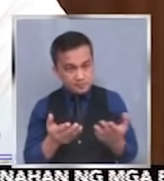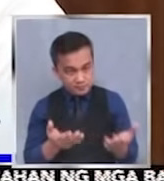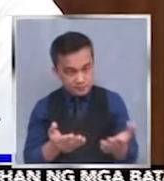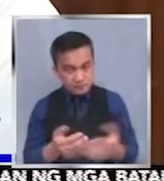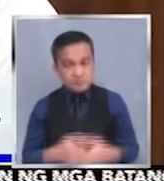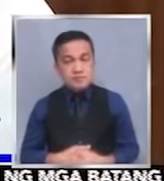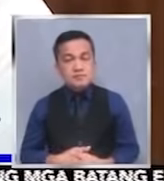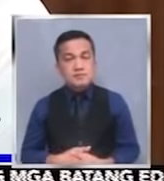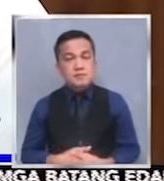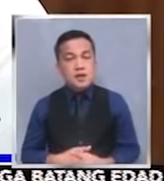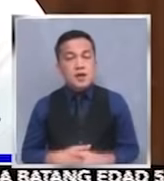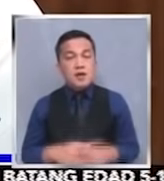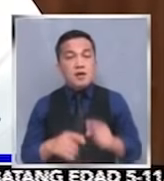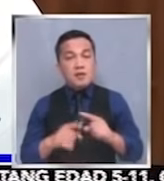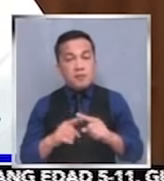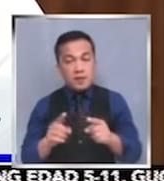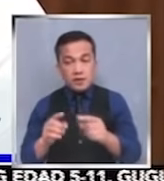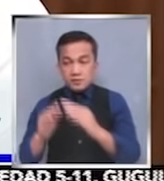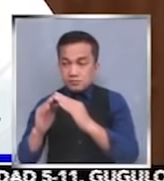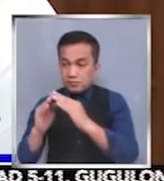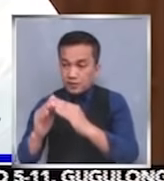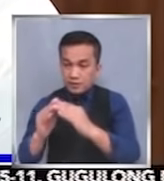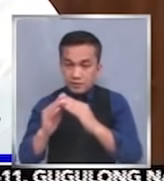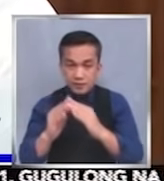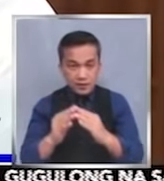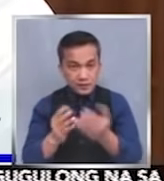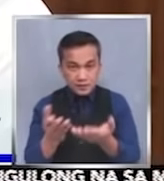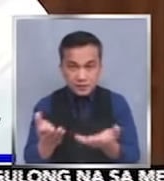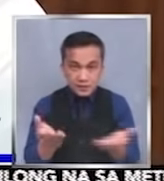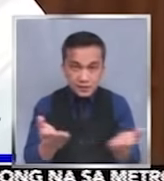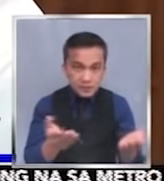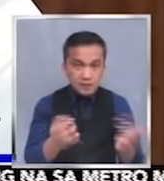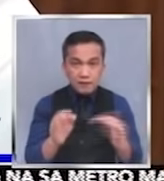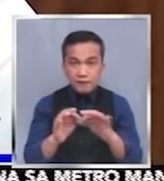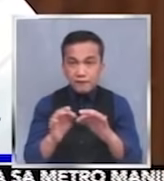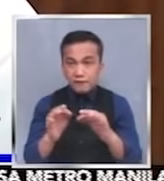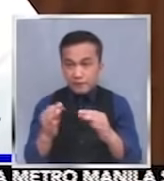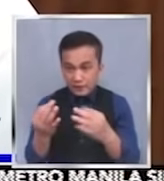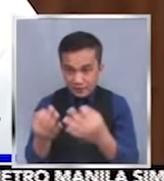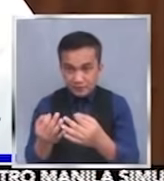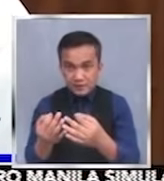Pero sa mga bahay-bahay nila, the family can get together,